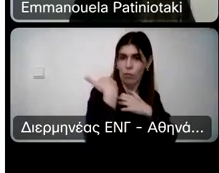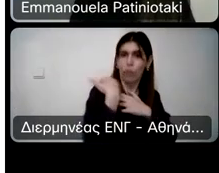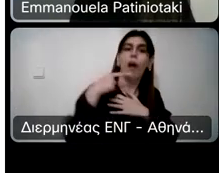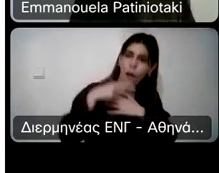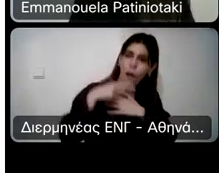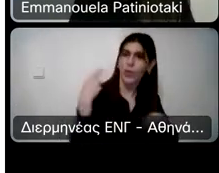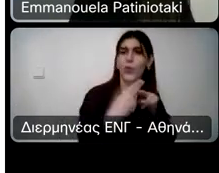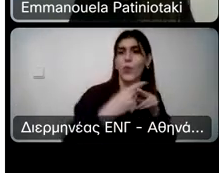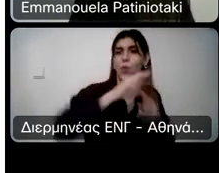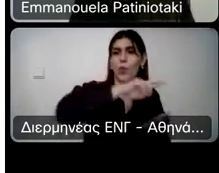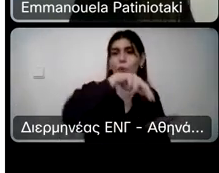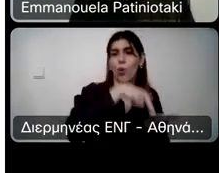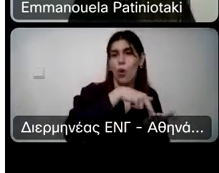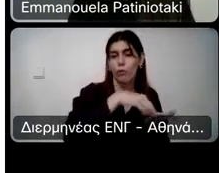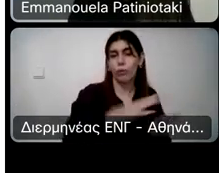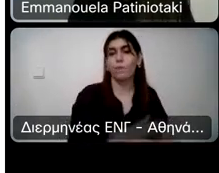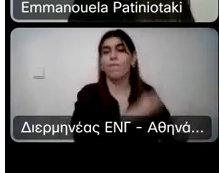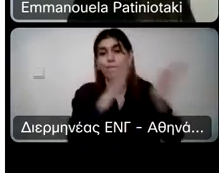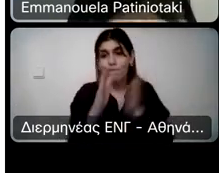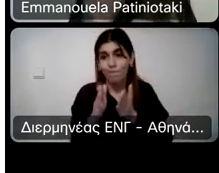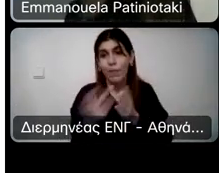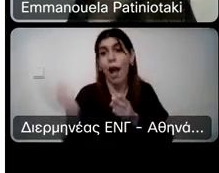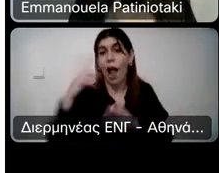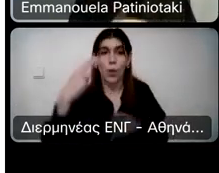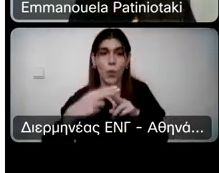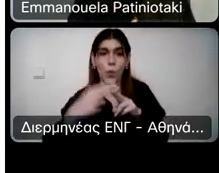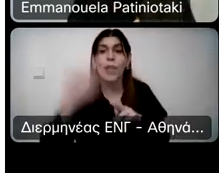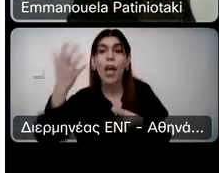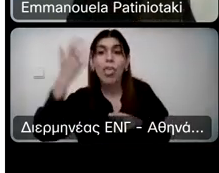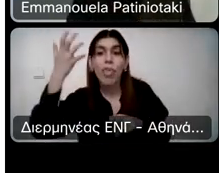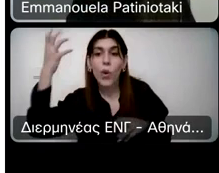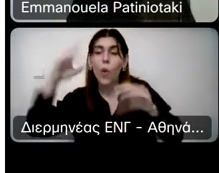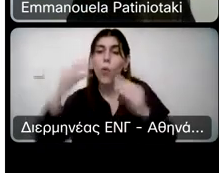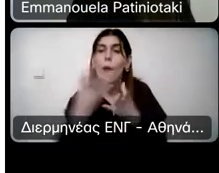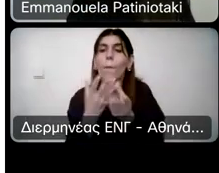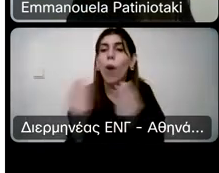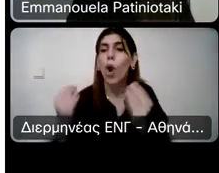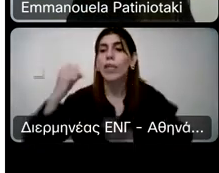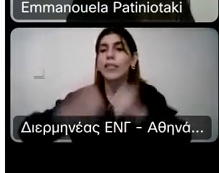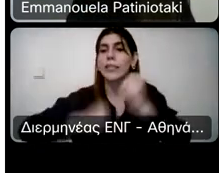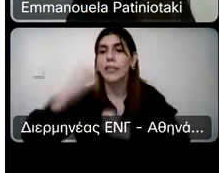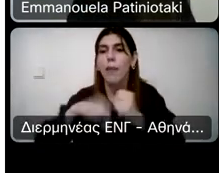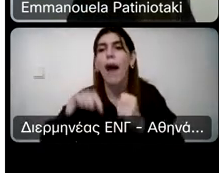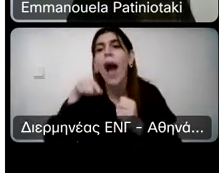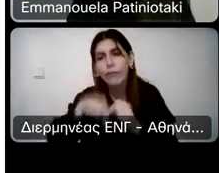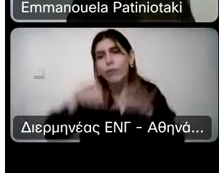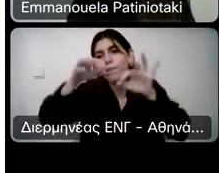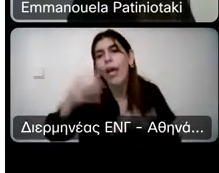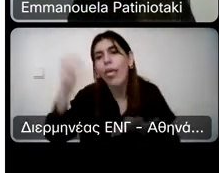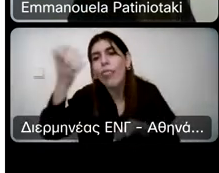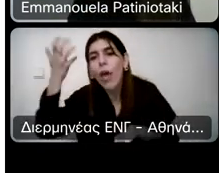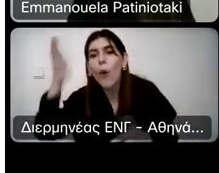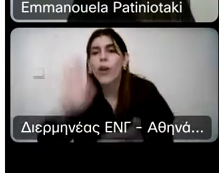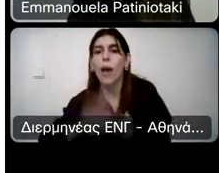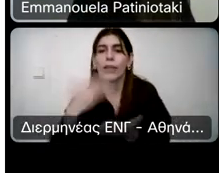αναφορά στη θεωρία του πολυσυστήματος, την οποία έχουμε μετουσιώσει σε θεωρία της μετάφρασης και κατ' επέκταση